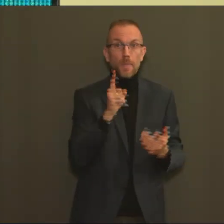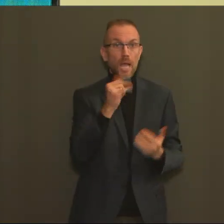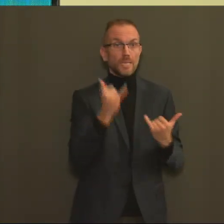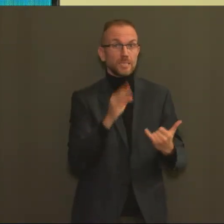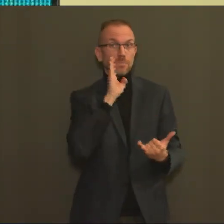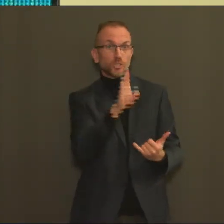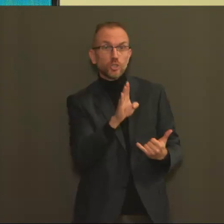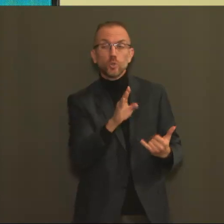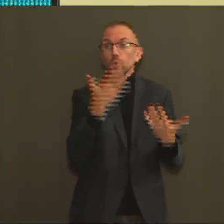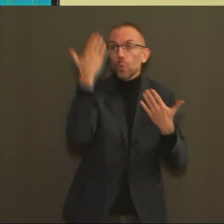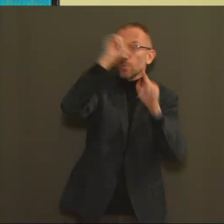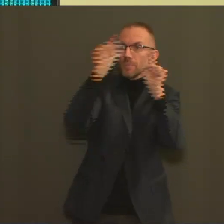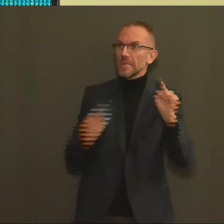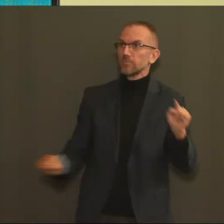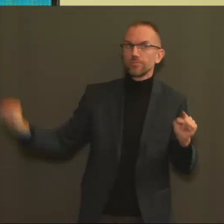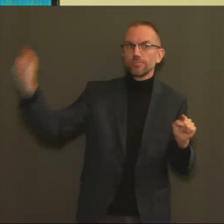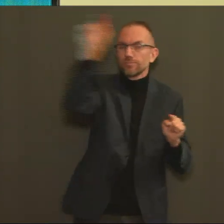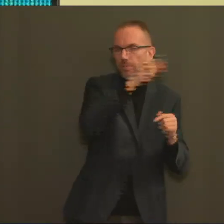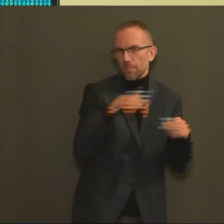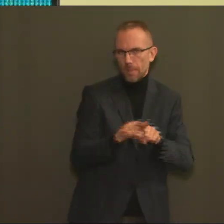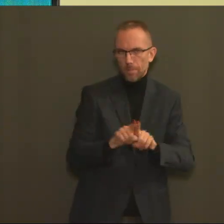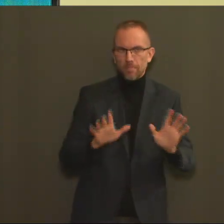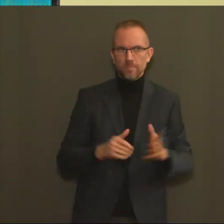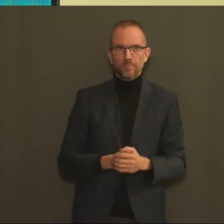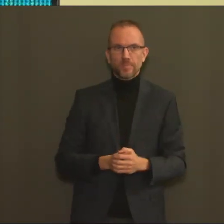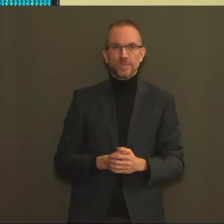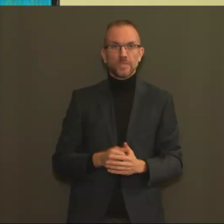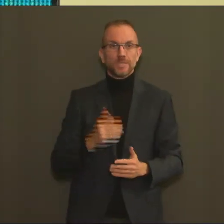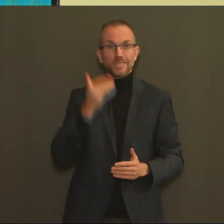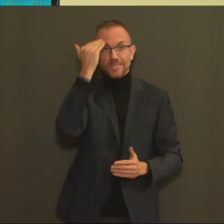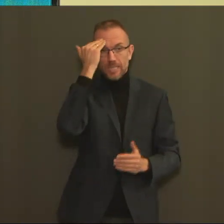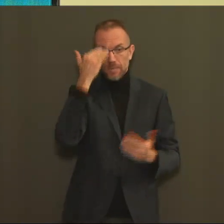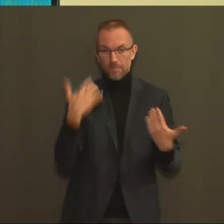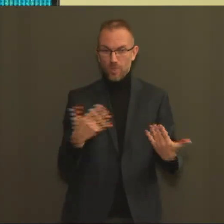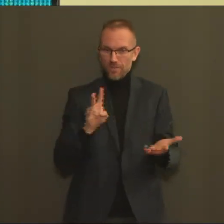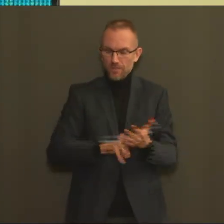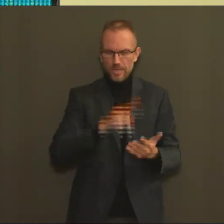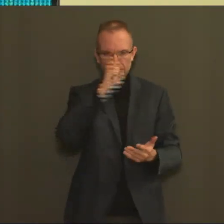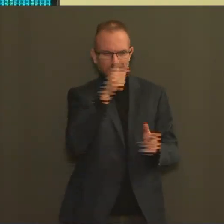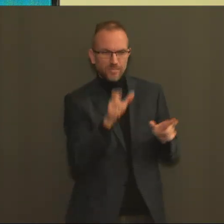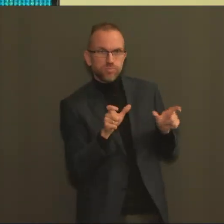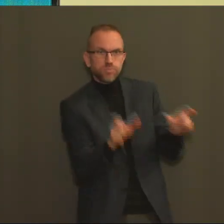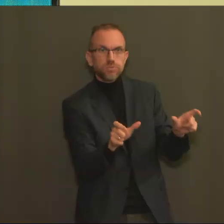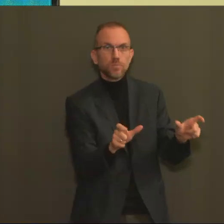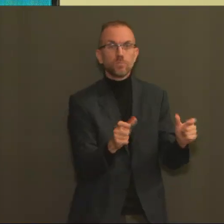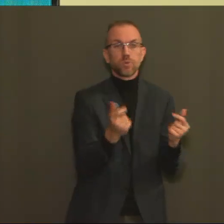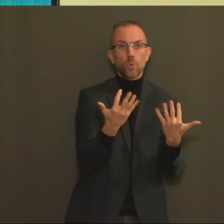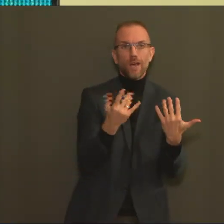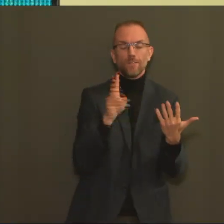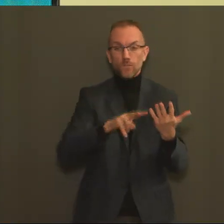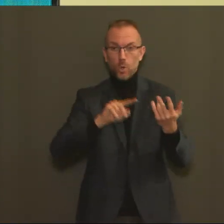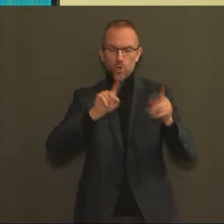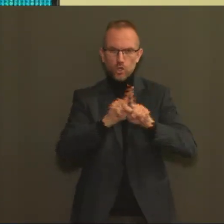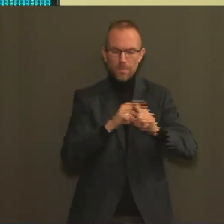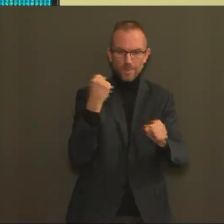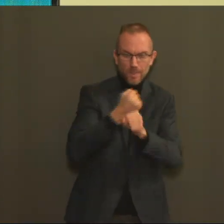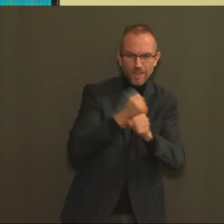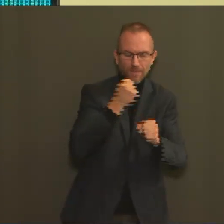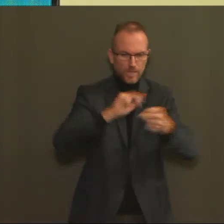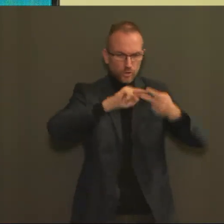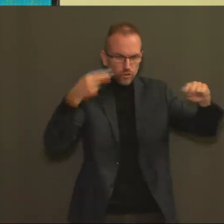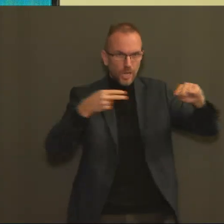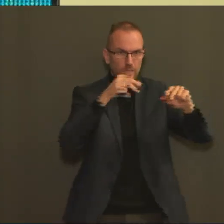opposiet problemen je onzeker doen om ruby onder dit systeem doet tegen showcase van rapport al die put raspyfi